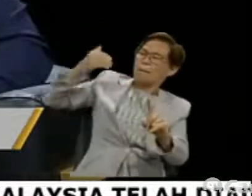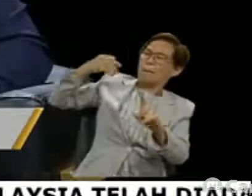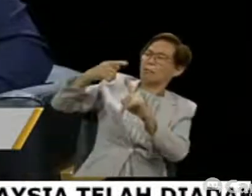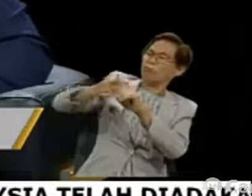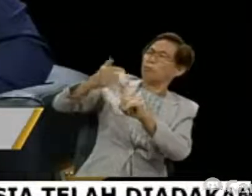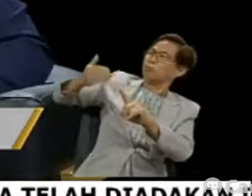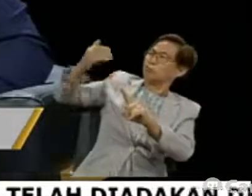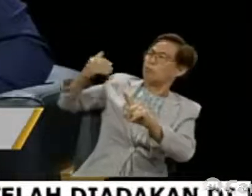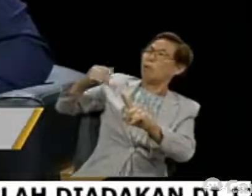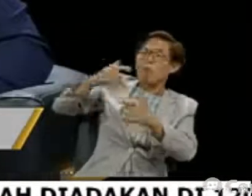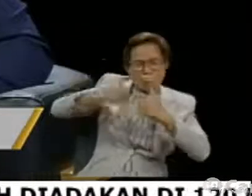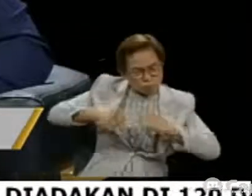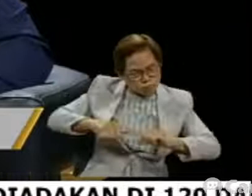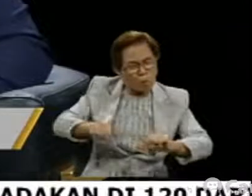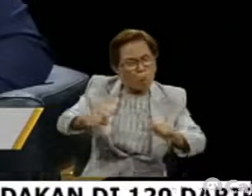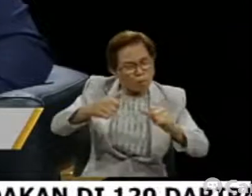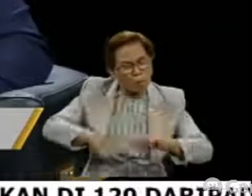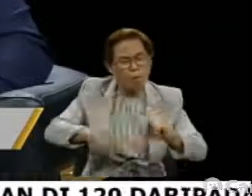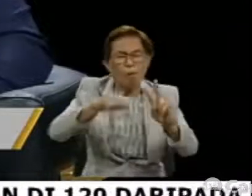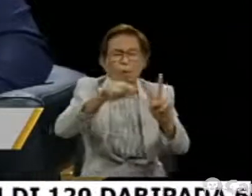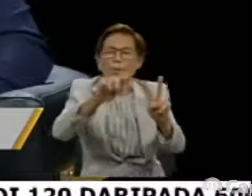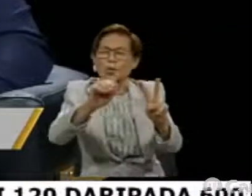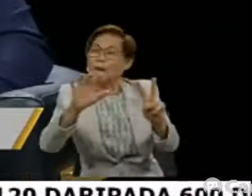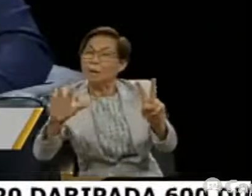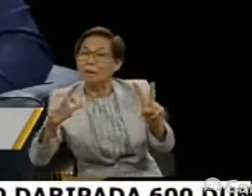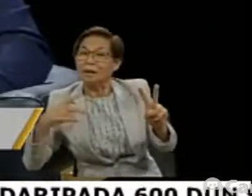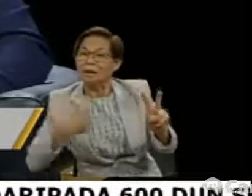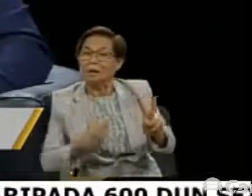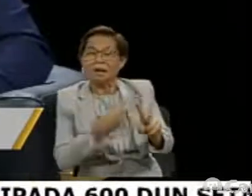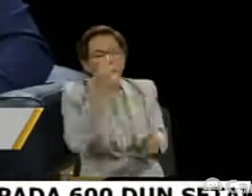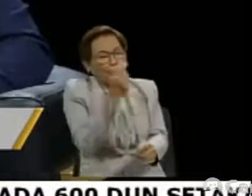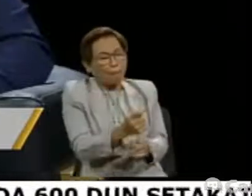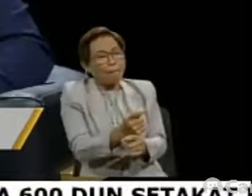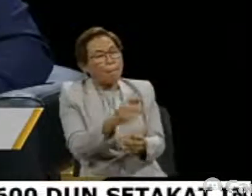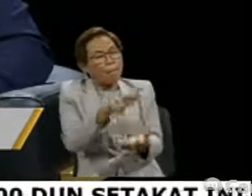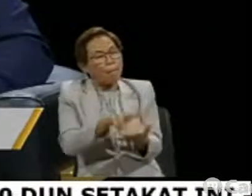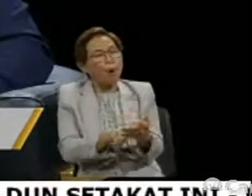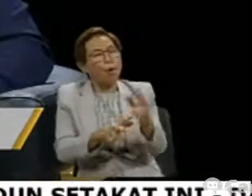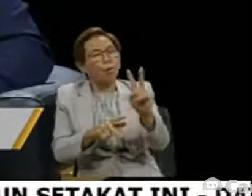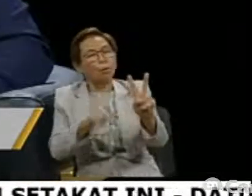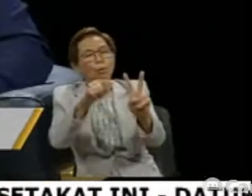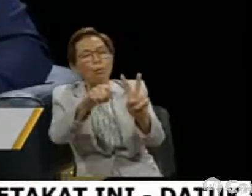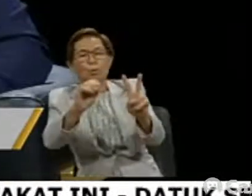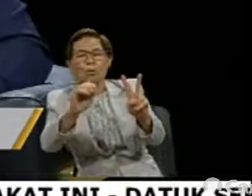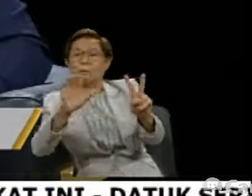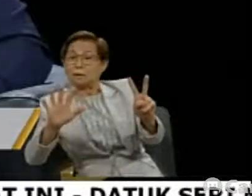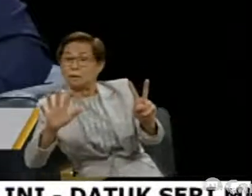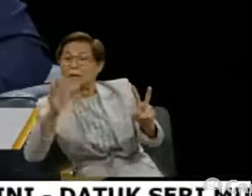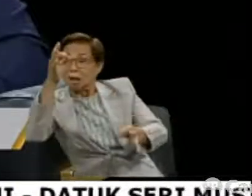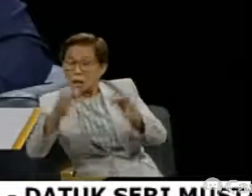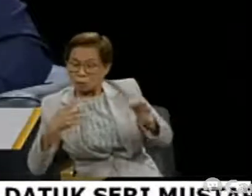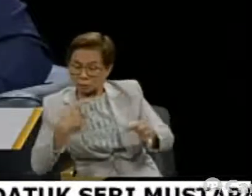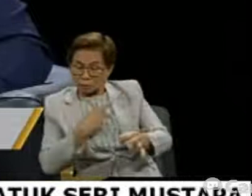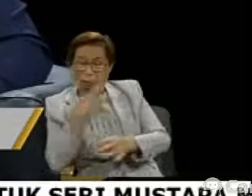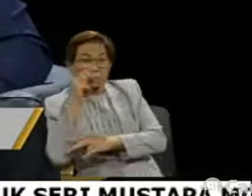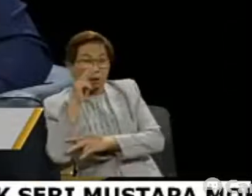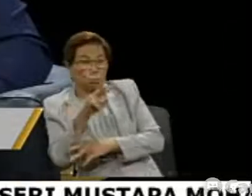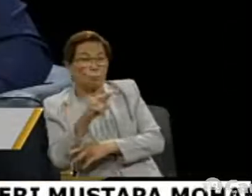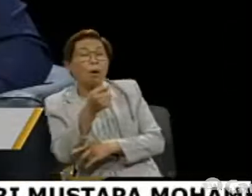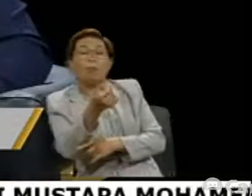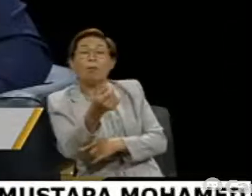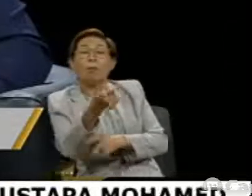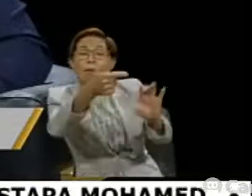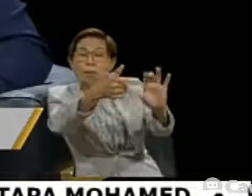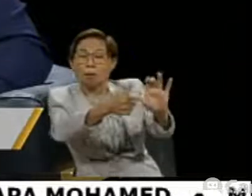milih 6 masih lagi aduh origini Messenger kita ada cycling during kini mesin kalau kita tengok sebenarnya harga